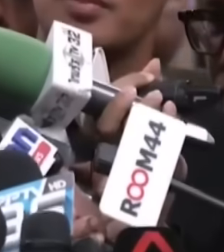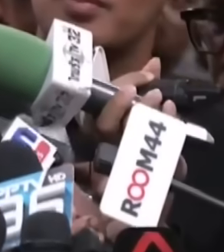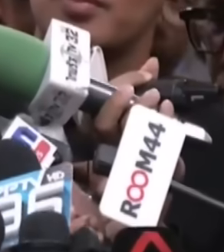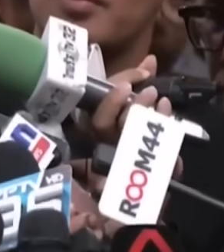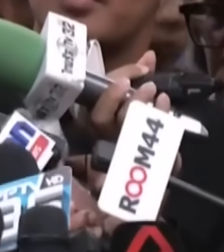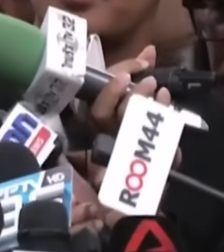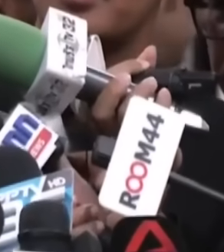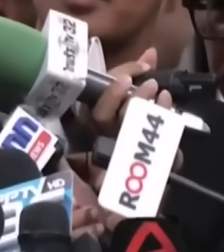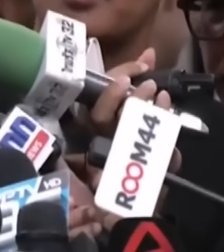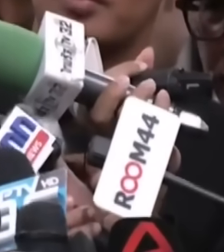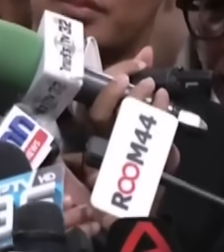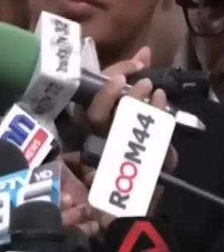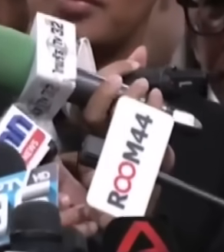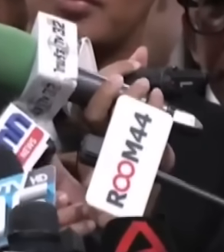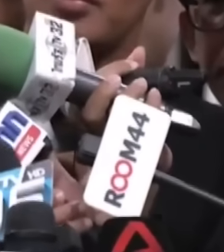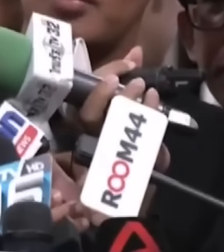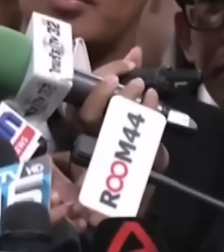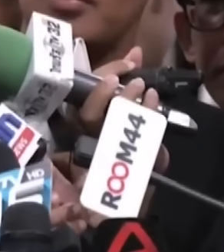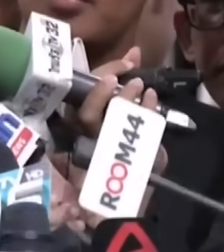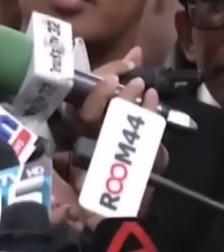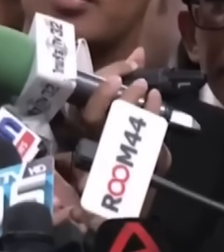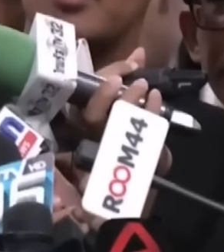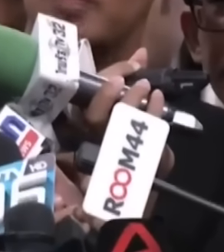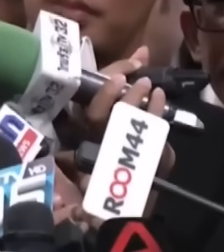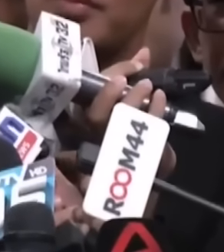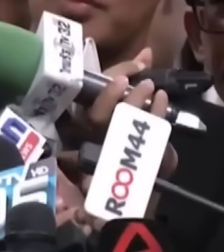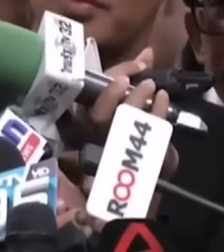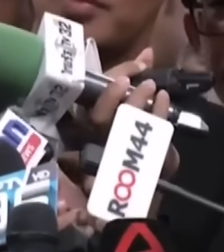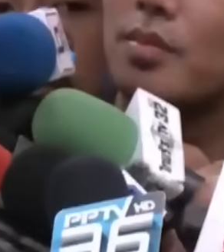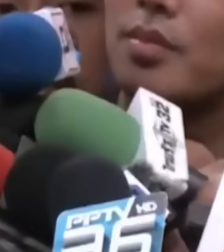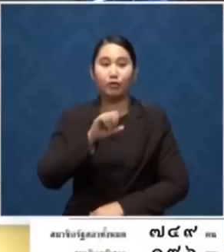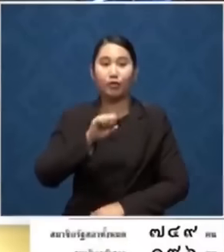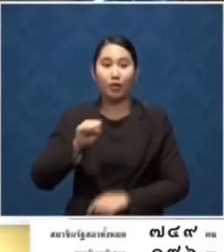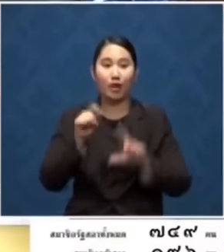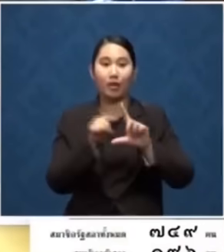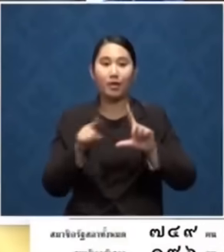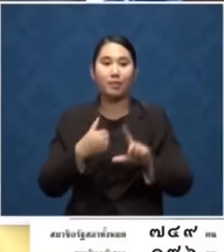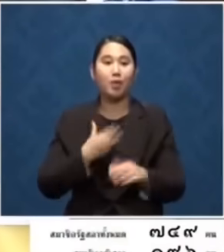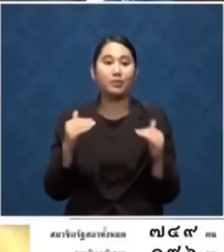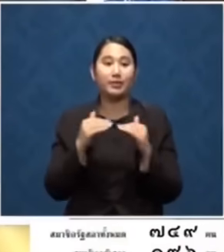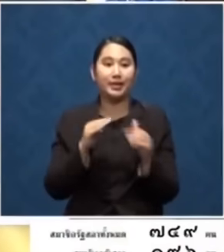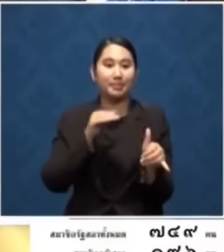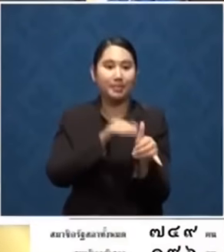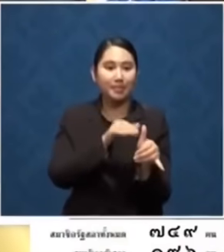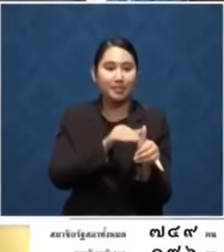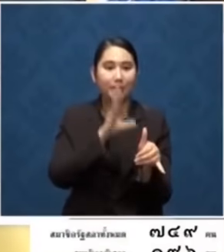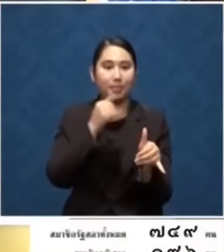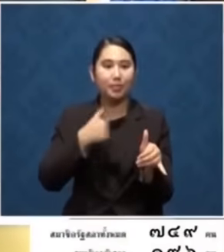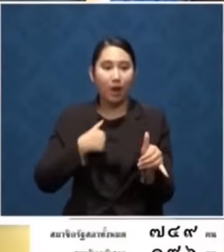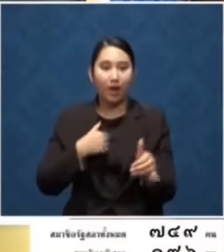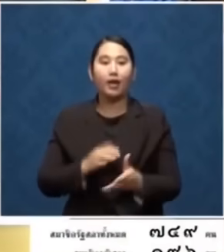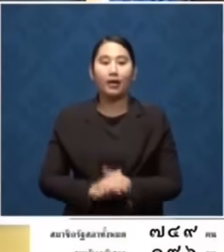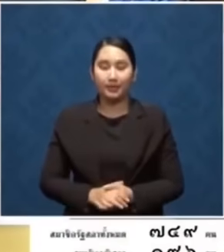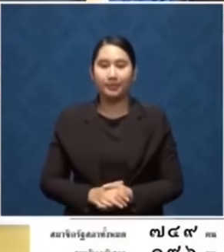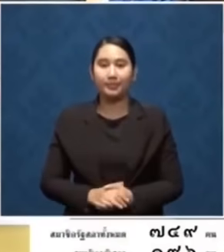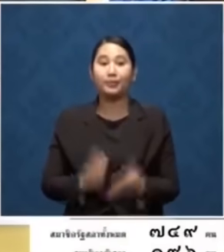ไหร่หลายคนบอกว่าจะเลื่อนใช่ไหมคะแต่เขาบอกถ้าถามใจตรงๆเลยนะถามใจของแต่ละพักเลยนะเพื่อไทยคงไม่อยากให้เลื่อนเหมือนกันก้าวไก